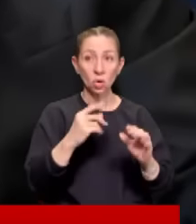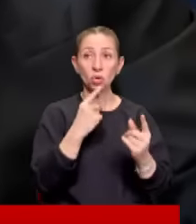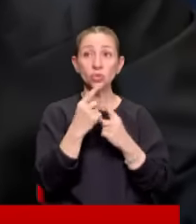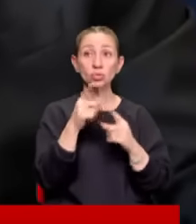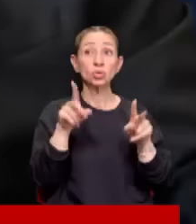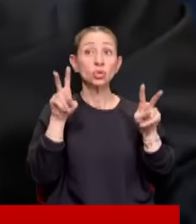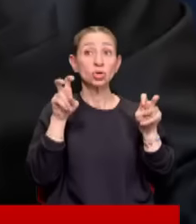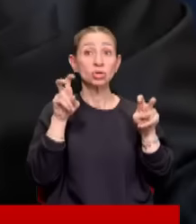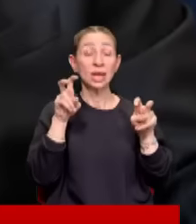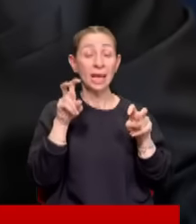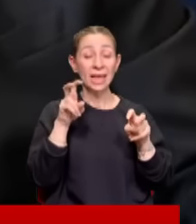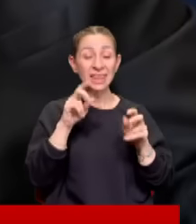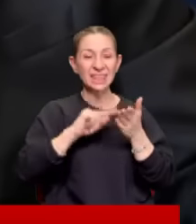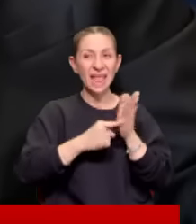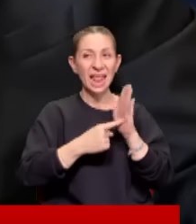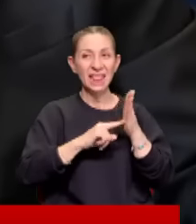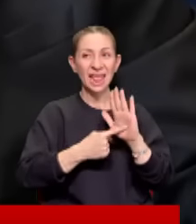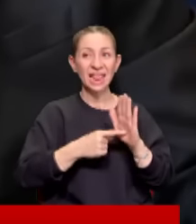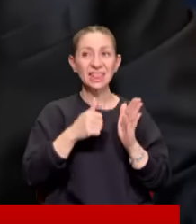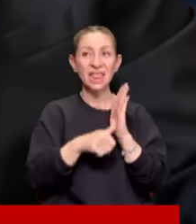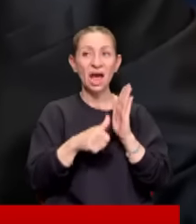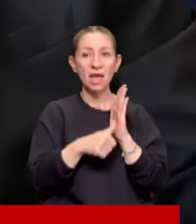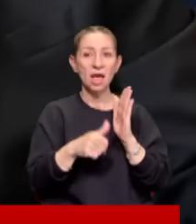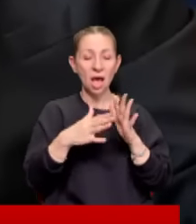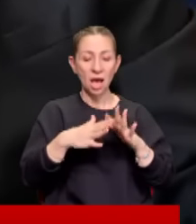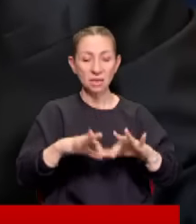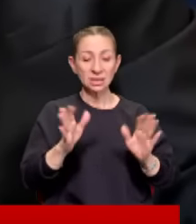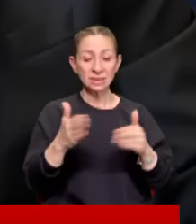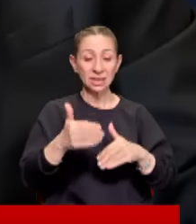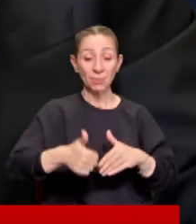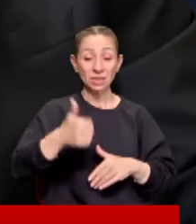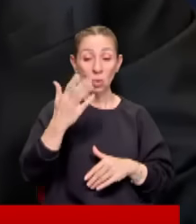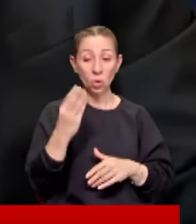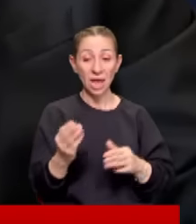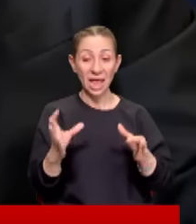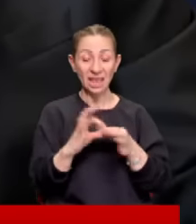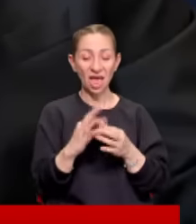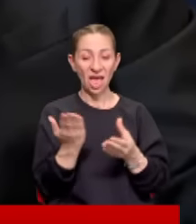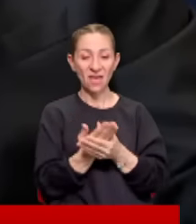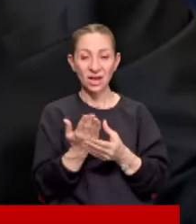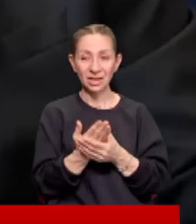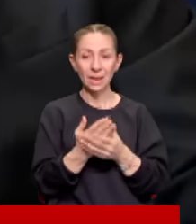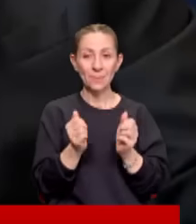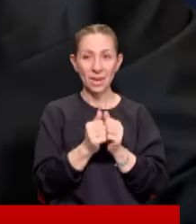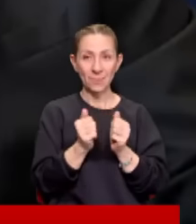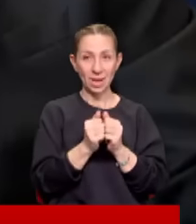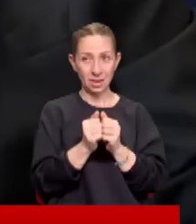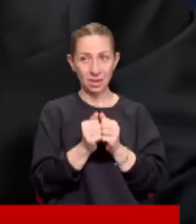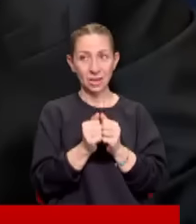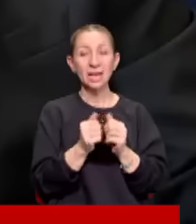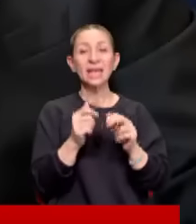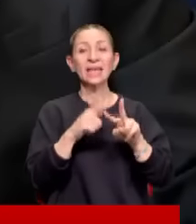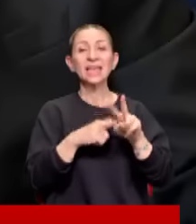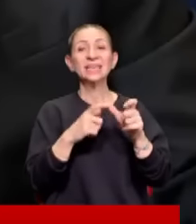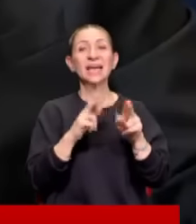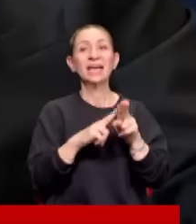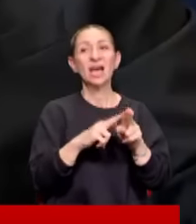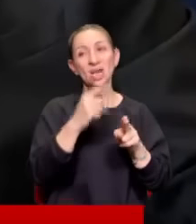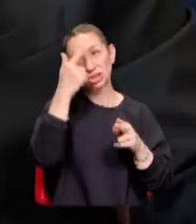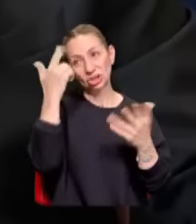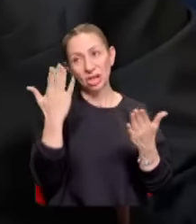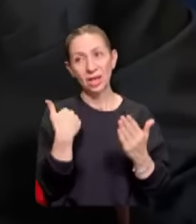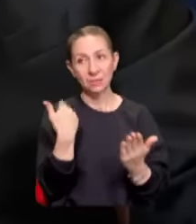bu konuları delilleriyle, tarihleriyle, sandık başkanı olduklarına dair evraklarıyla birlikte Yüksek Seçim Kurulu'na